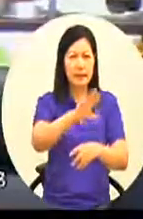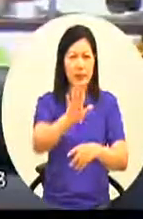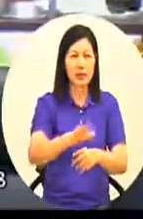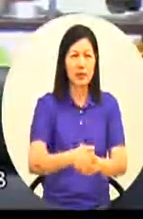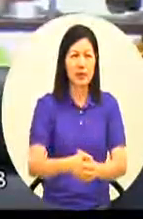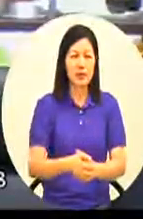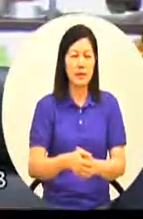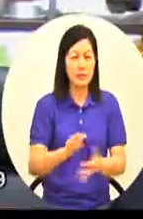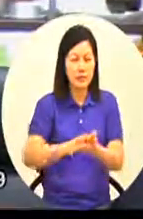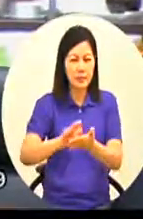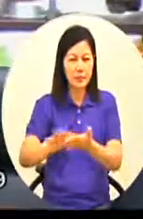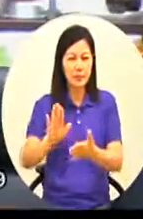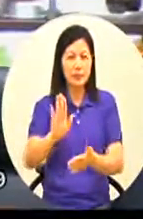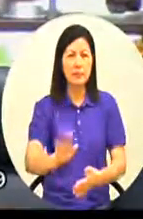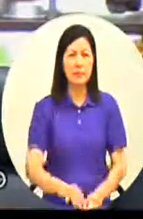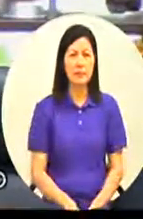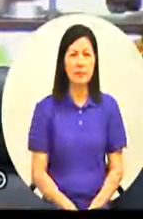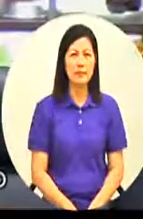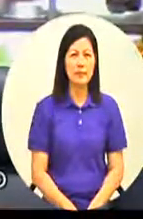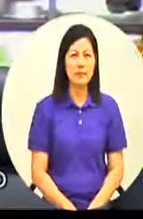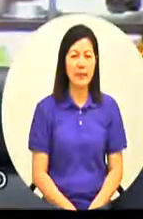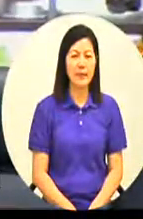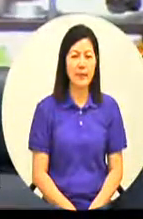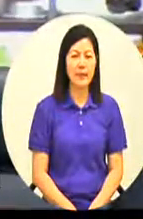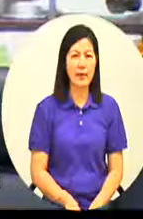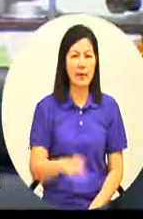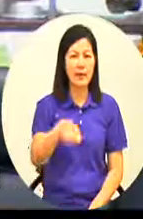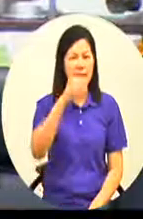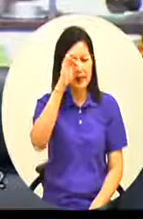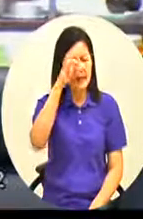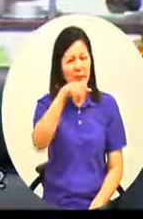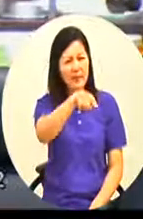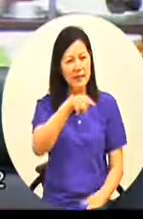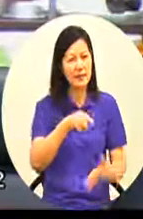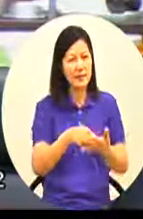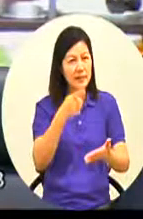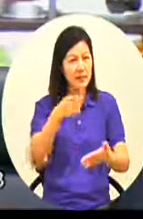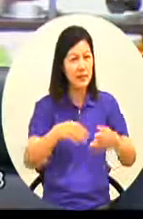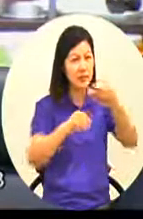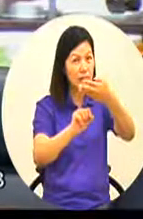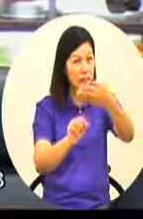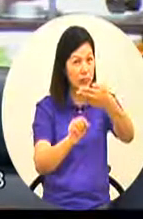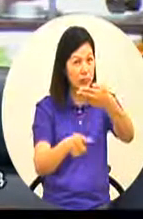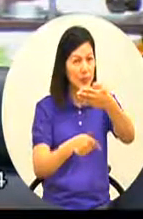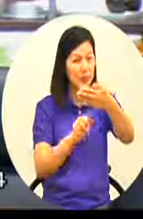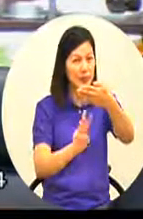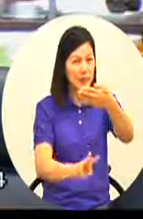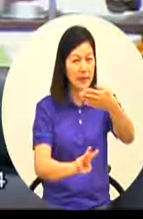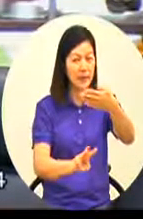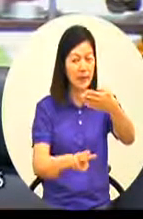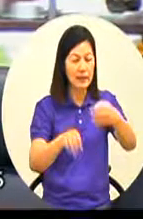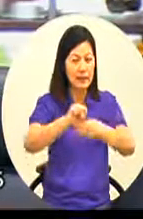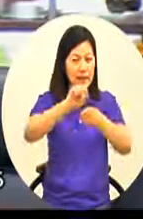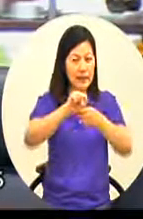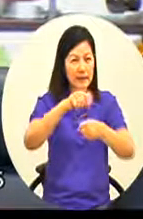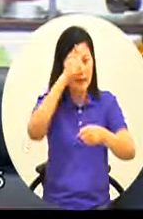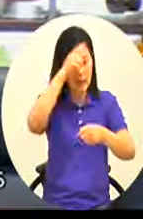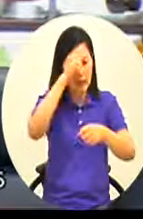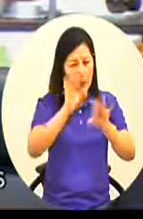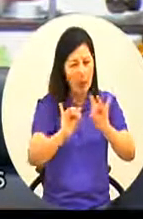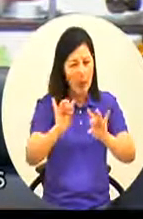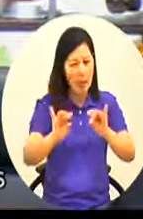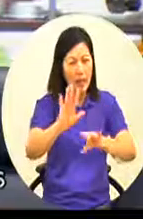清理泥泞， 大家先看一下，这就是说，你看这一次9月3号就多了黄泥土，